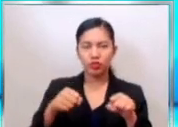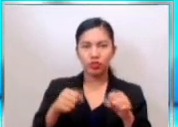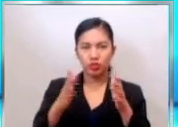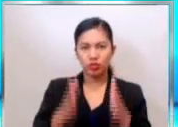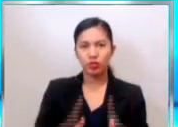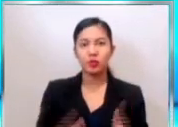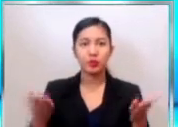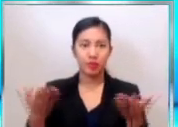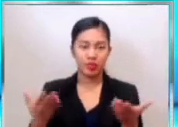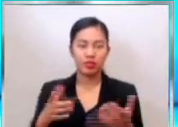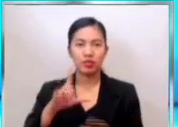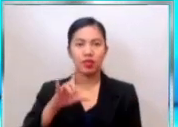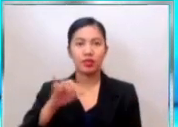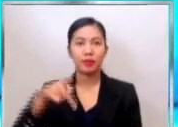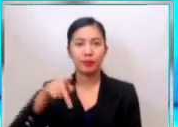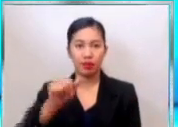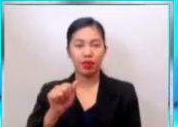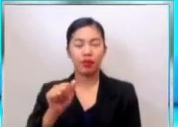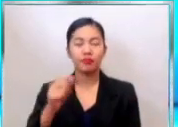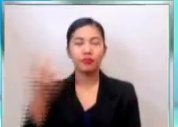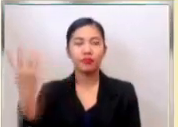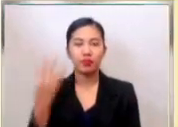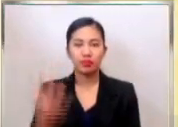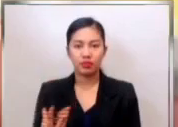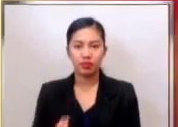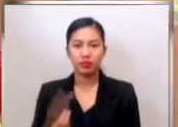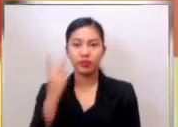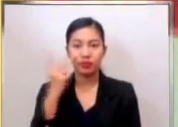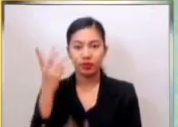balitang probinsya hatid ni James Agustin.